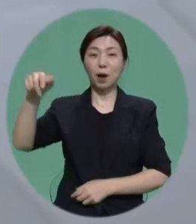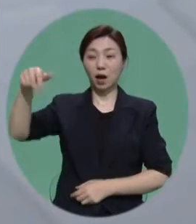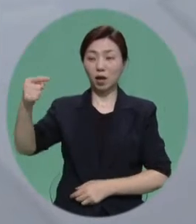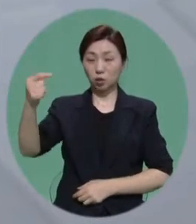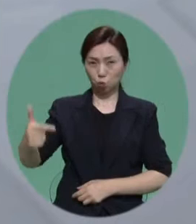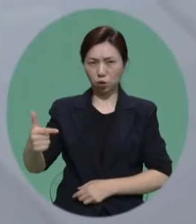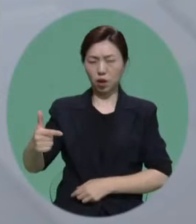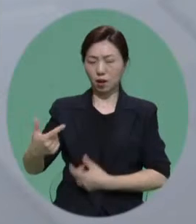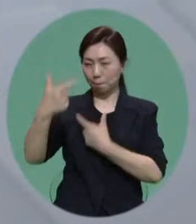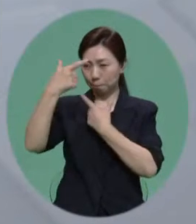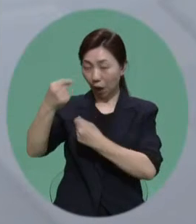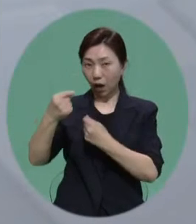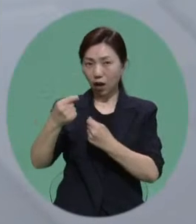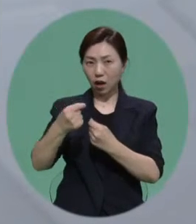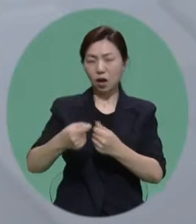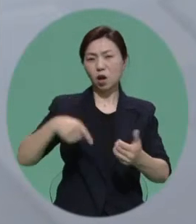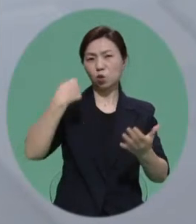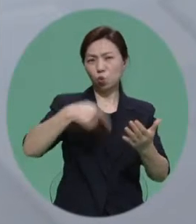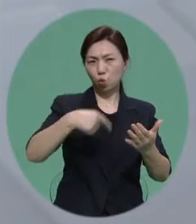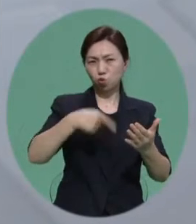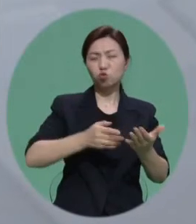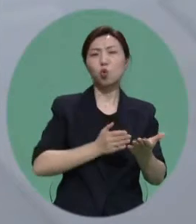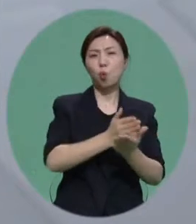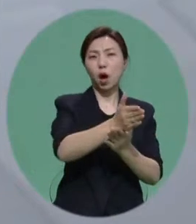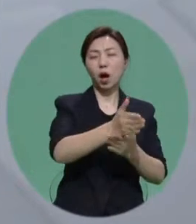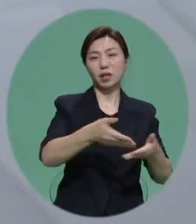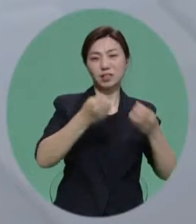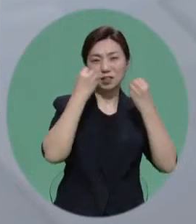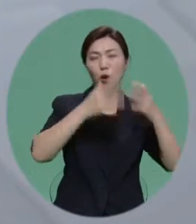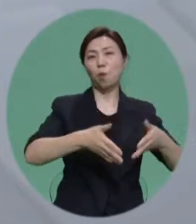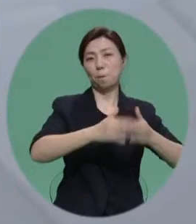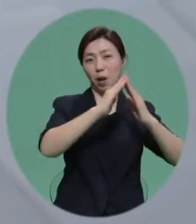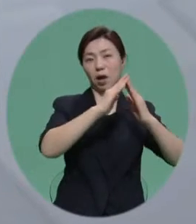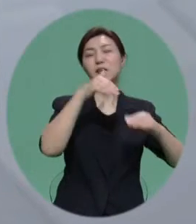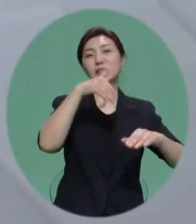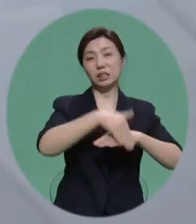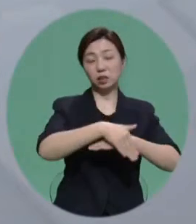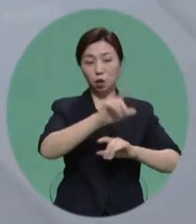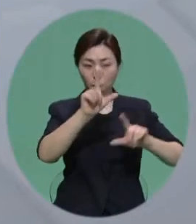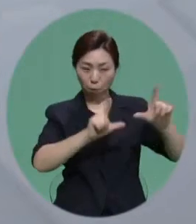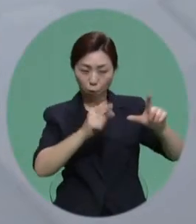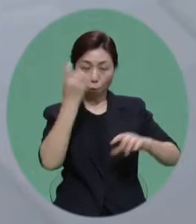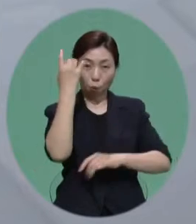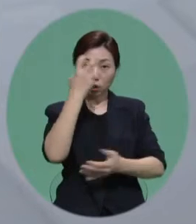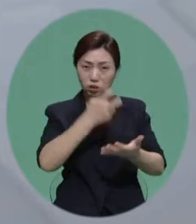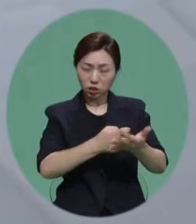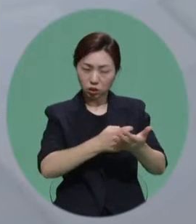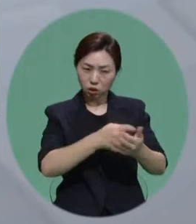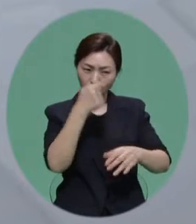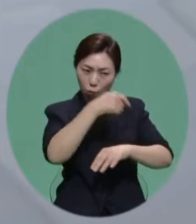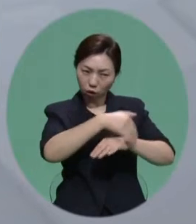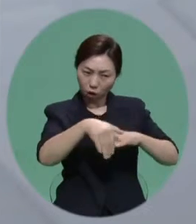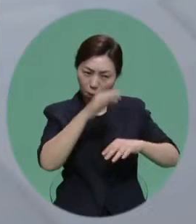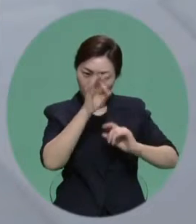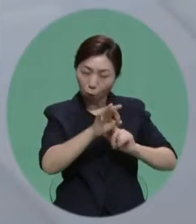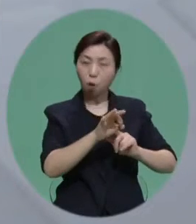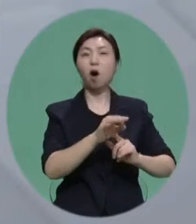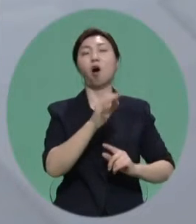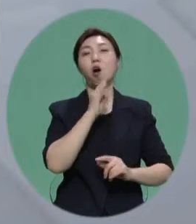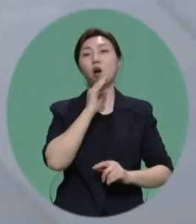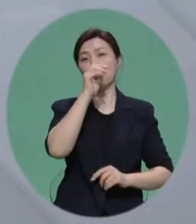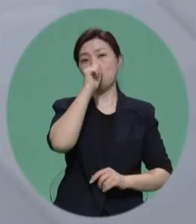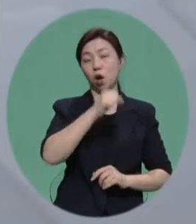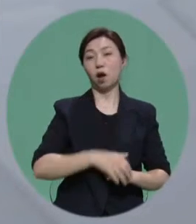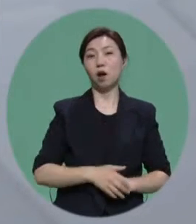애들 준다든지 이런 일들을 하는 겁니다 제가 그걸 보고 생각했습니다 과연 한국에 있는 지자체들이 그걸 할 수 있을 만한